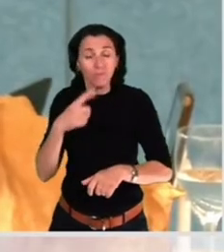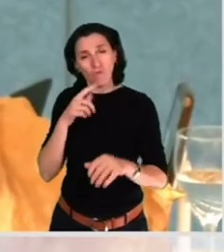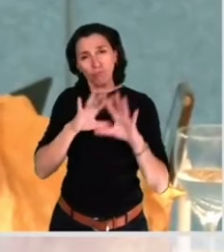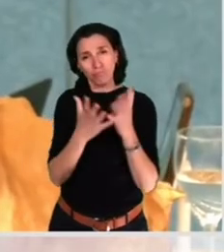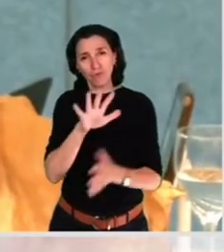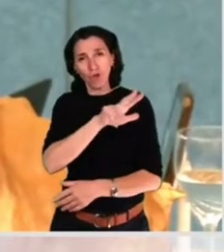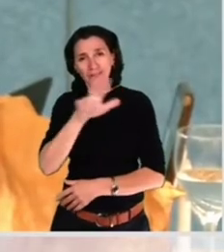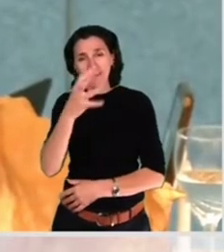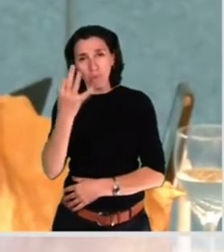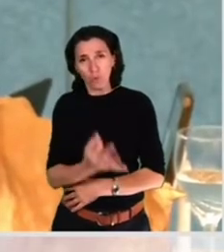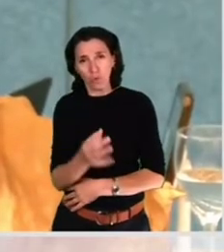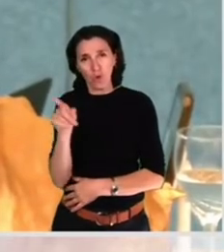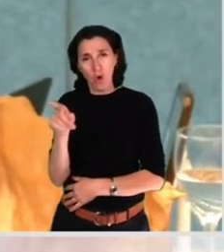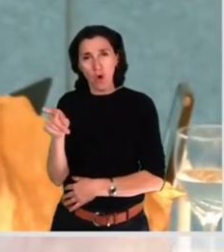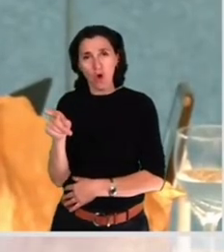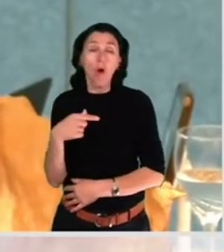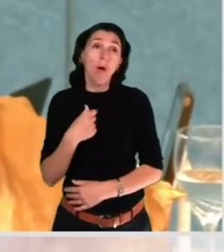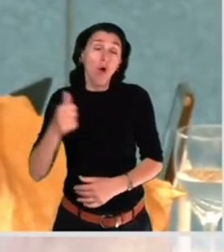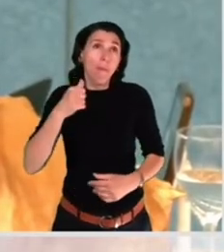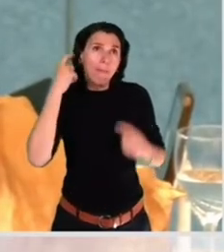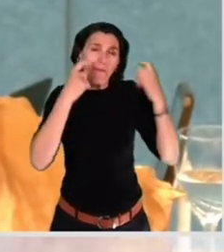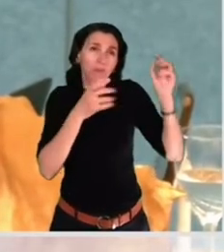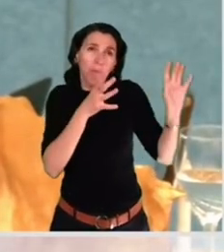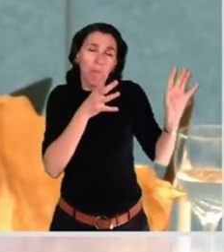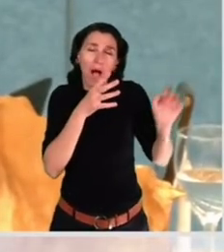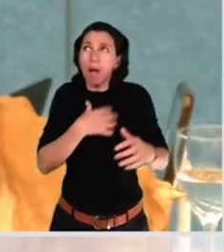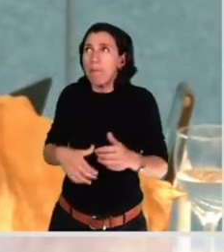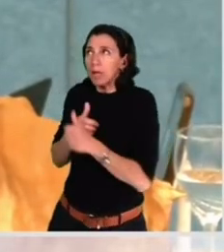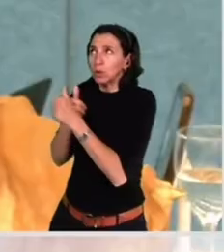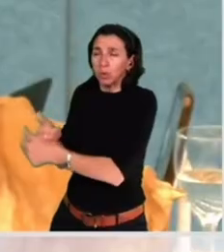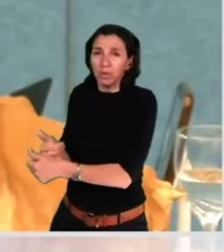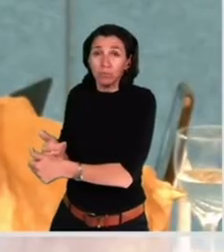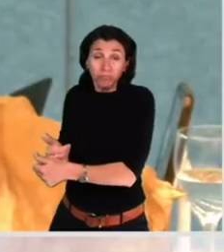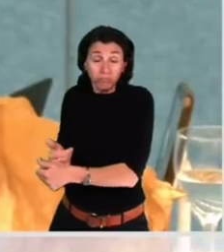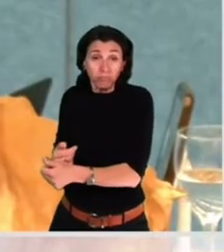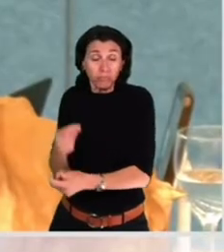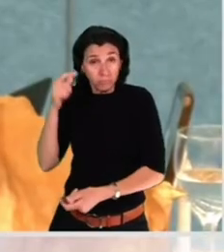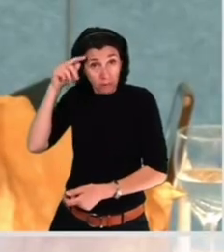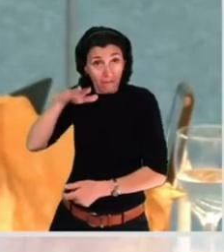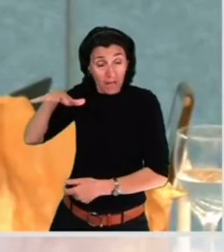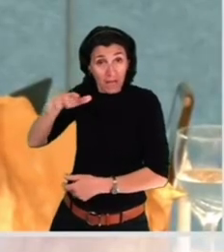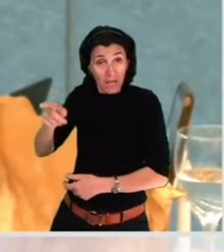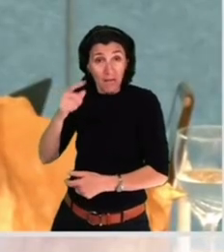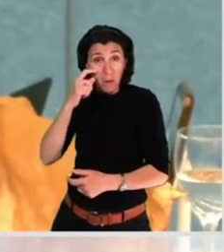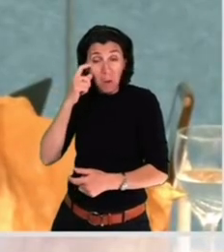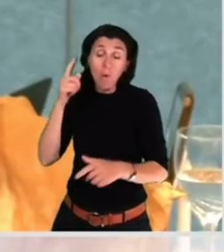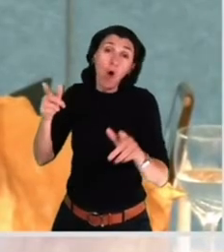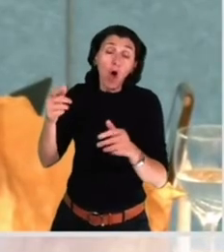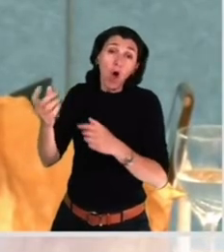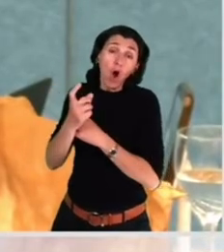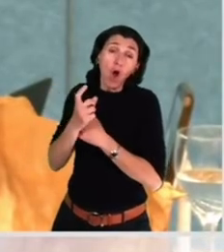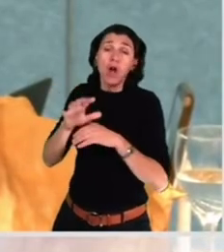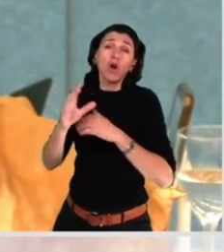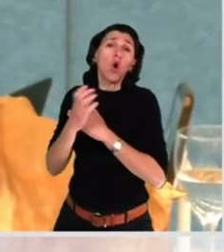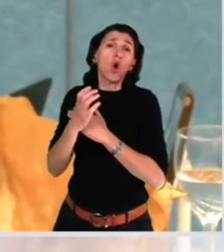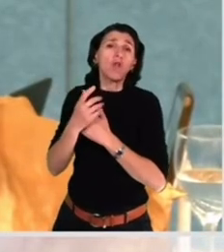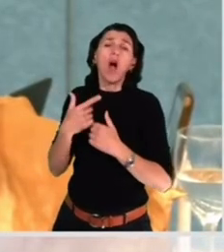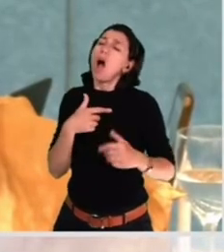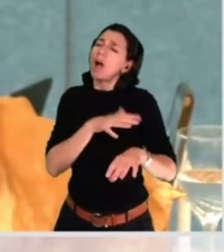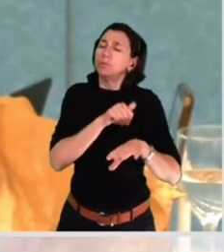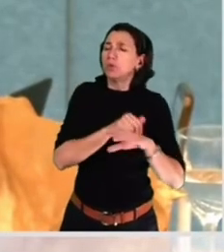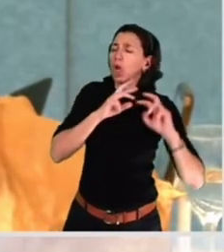sont évidemment incapables de penser par eux-mêmes. Et leur avis semble avoir été balayé d'un revers de main par le commissaire